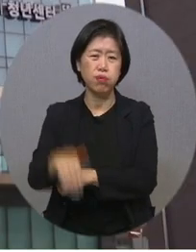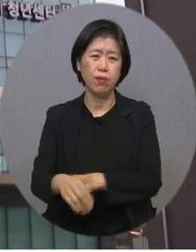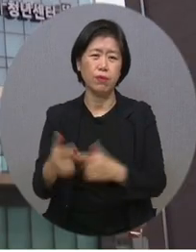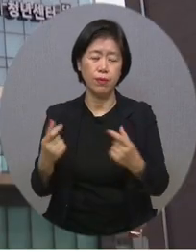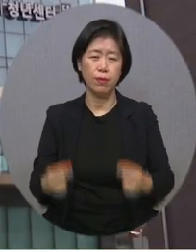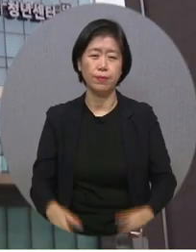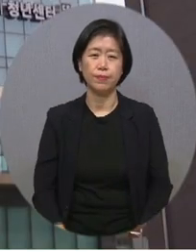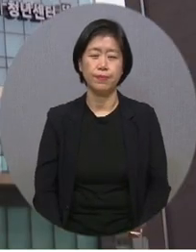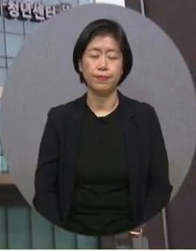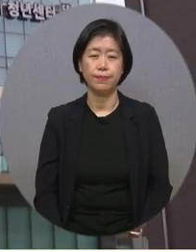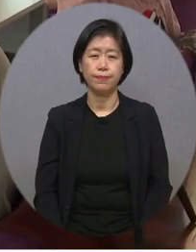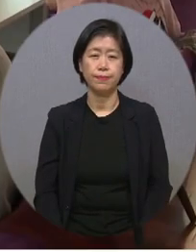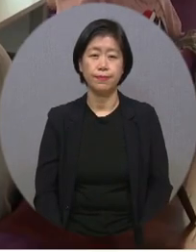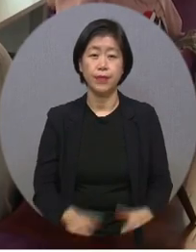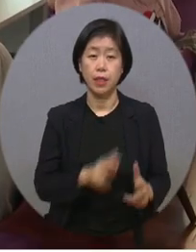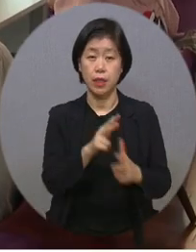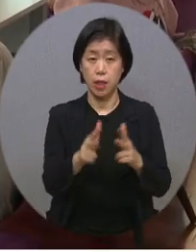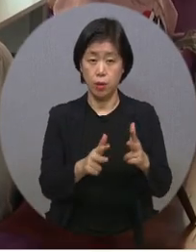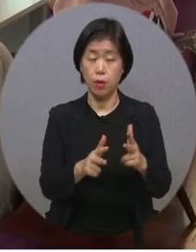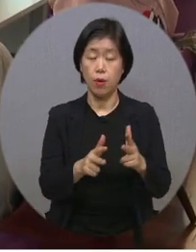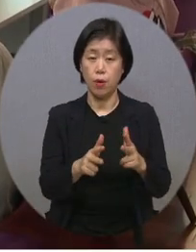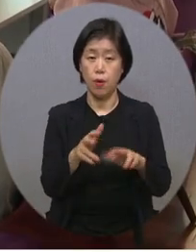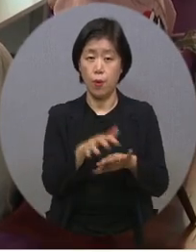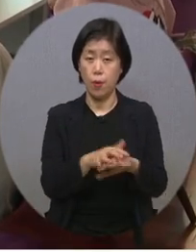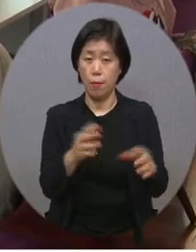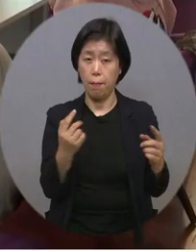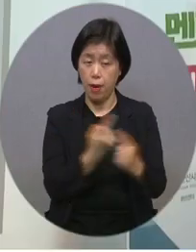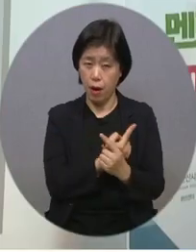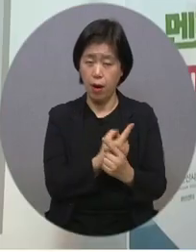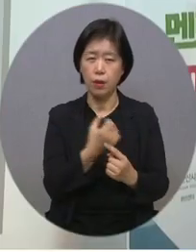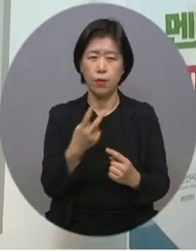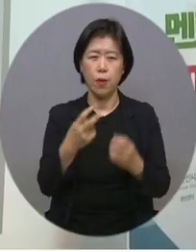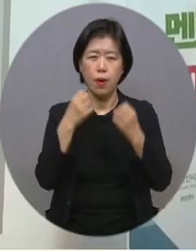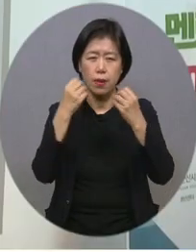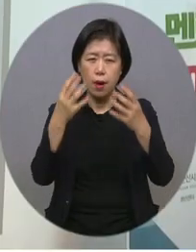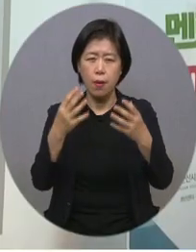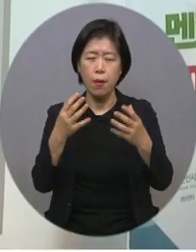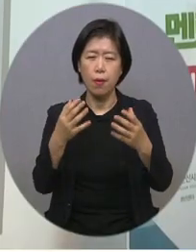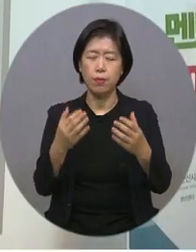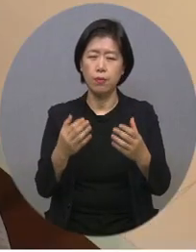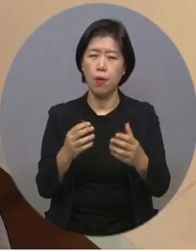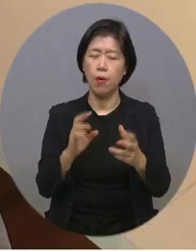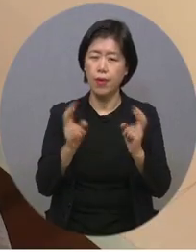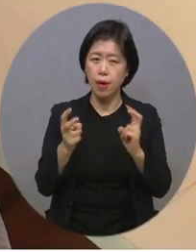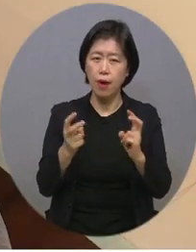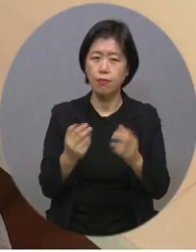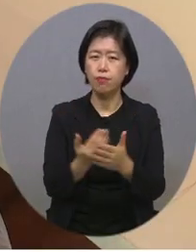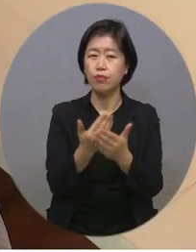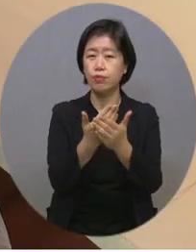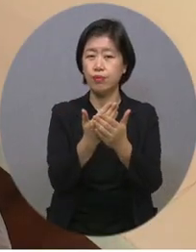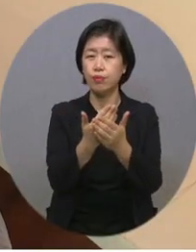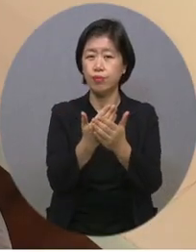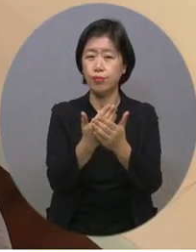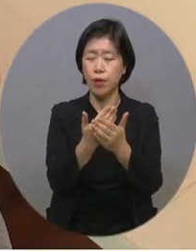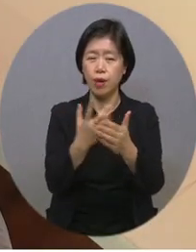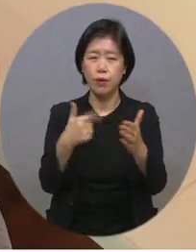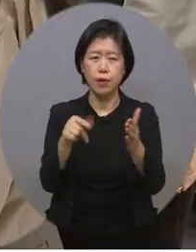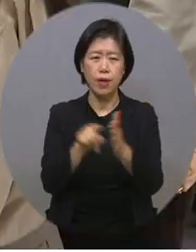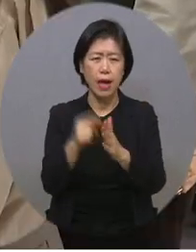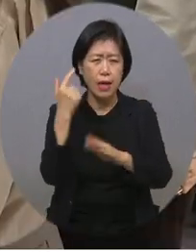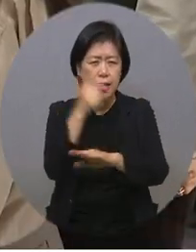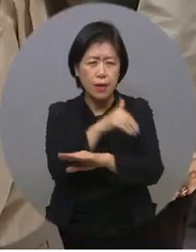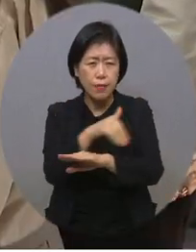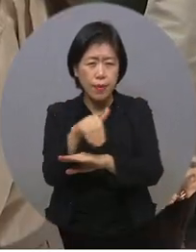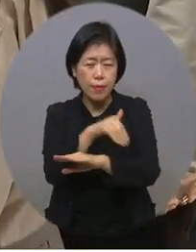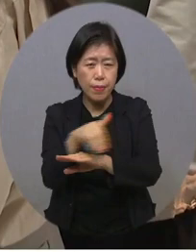사실은 산업 구조를 바꾸고 새로운 기업을 육성하는 것은 장기적 과제잖아요. 네. 네, 그런 장기적 과제 속에서